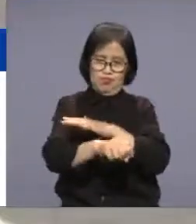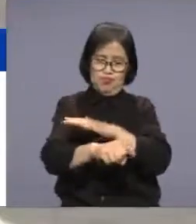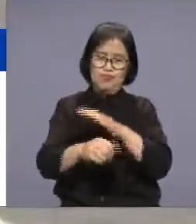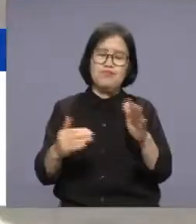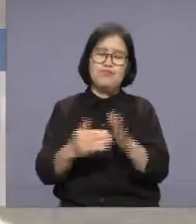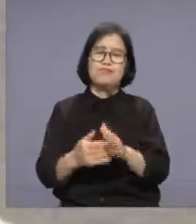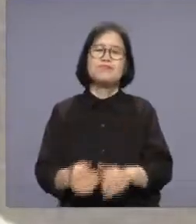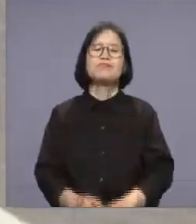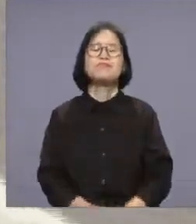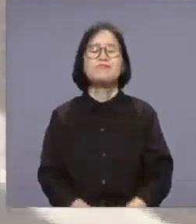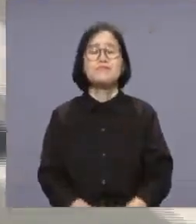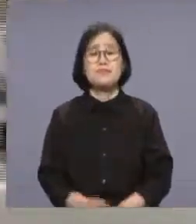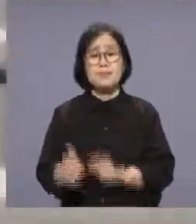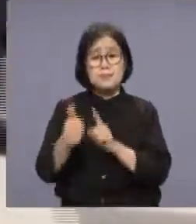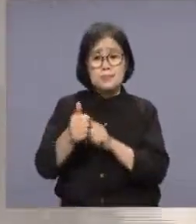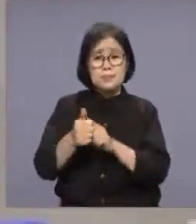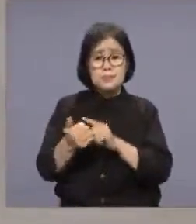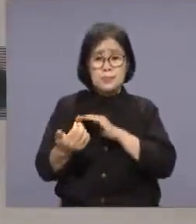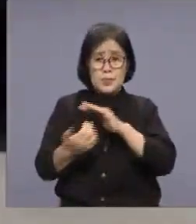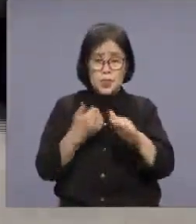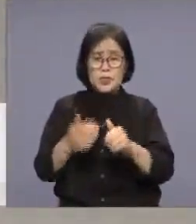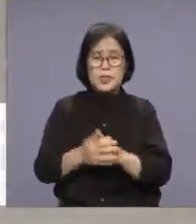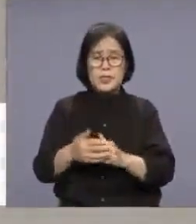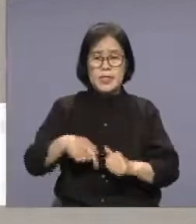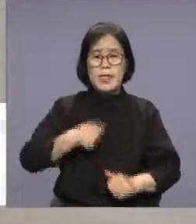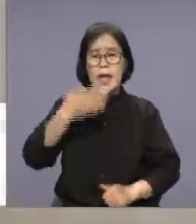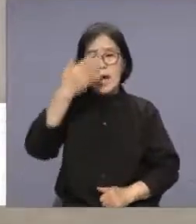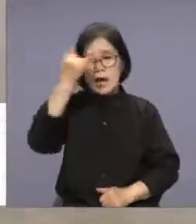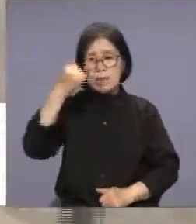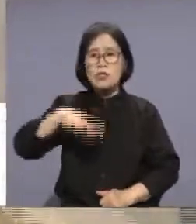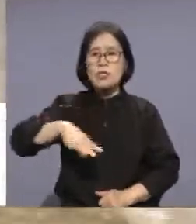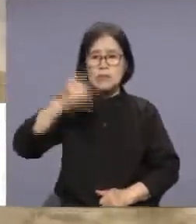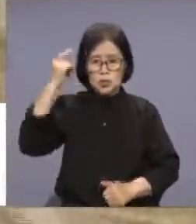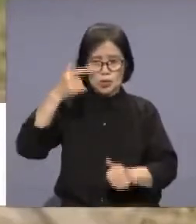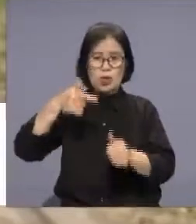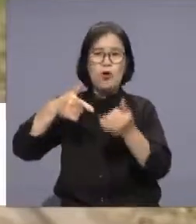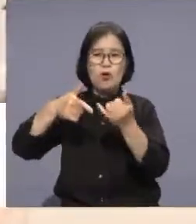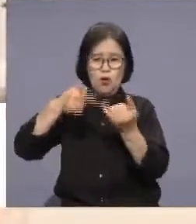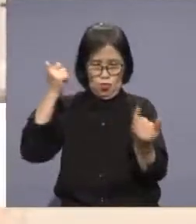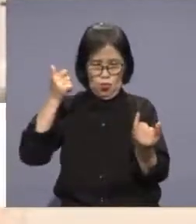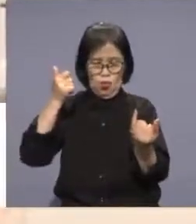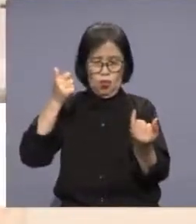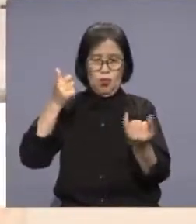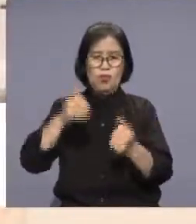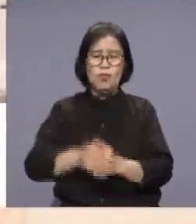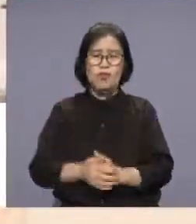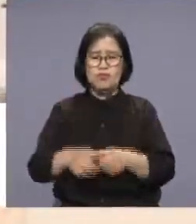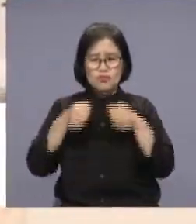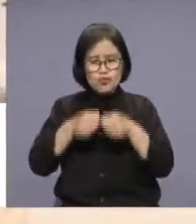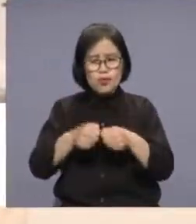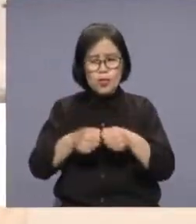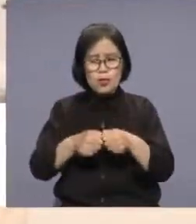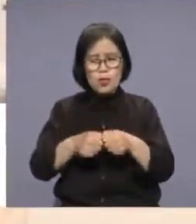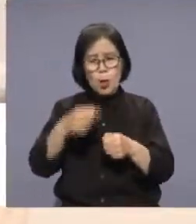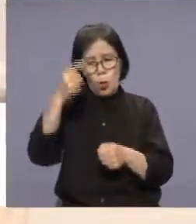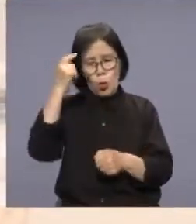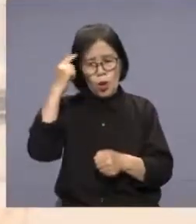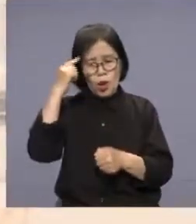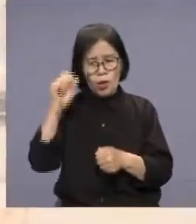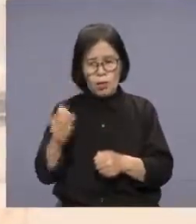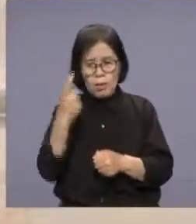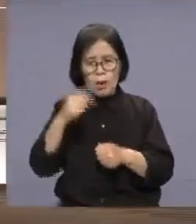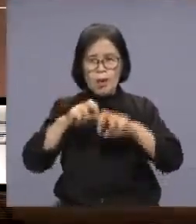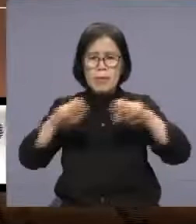and he 범인은 범행 전 자신의 할머니를 먼저 총으로 쏜 것으로 알려졌는데 구체적인 범행 동기는